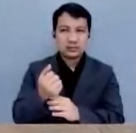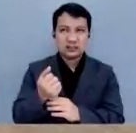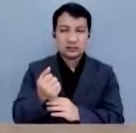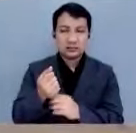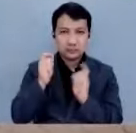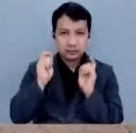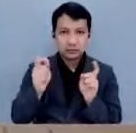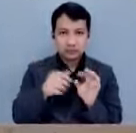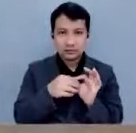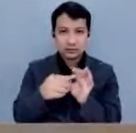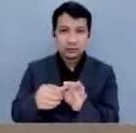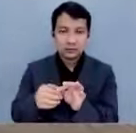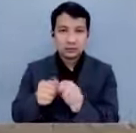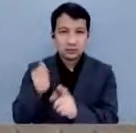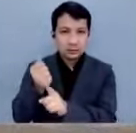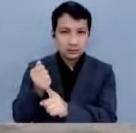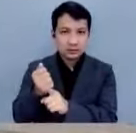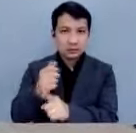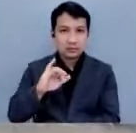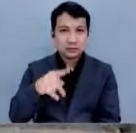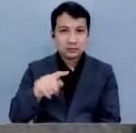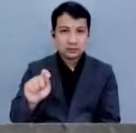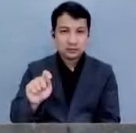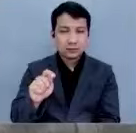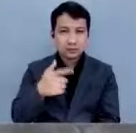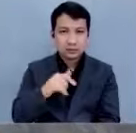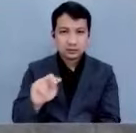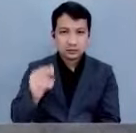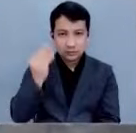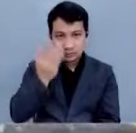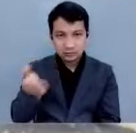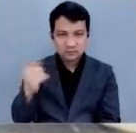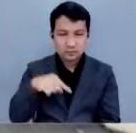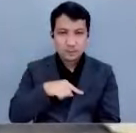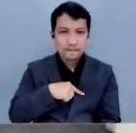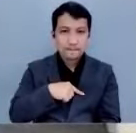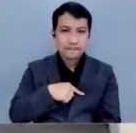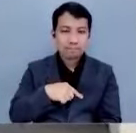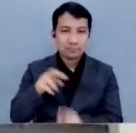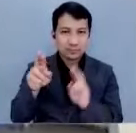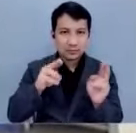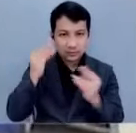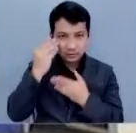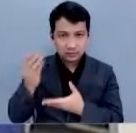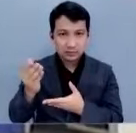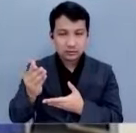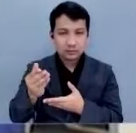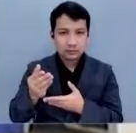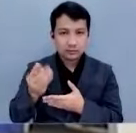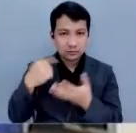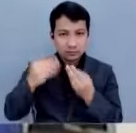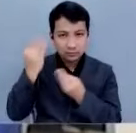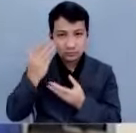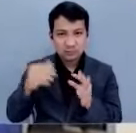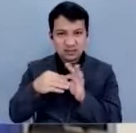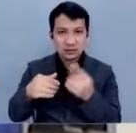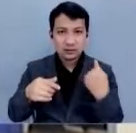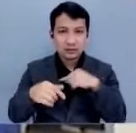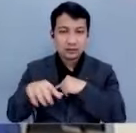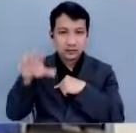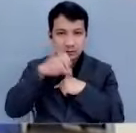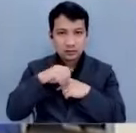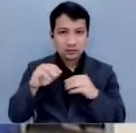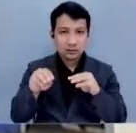tao, umaatake ang Ipit Gang. Kaya paalala ng Manila Police, mag-ingat at maging mapagmatsyag sa kahinahinalang kilos ng